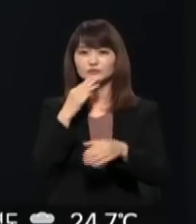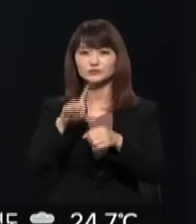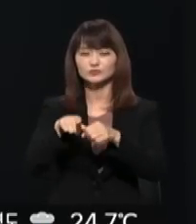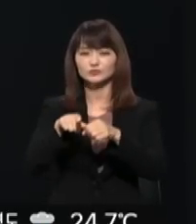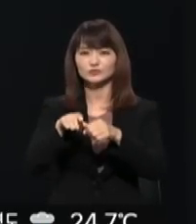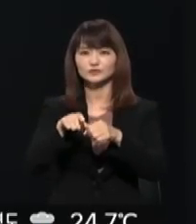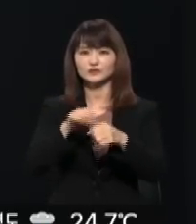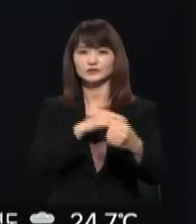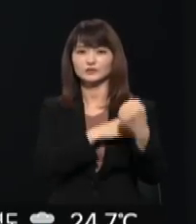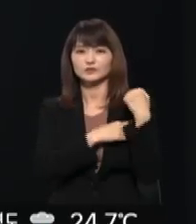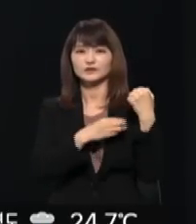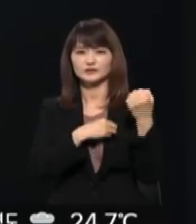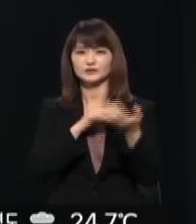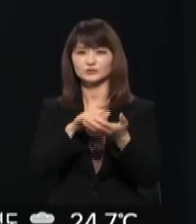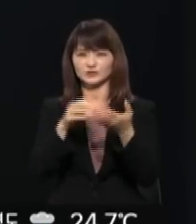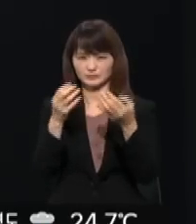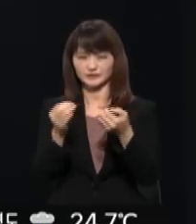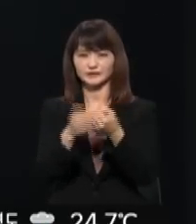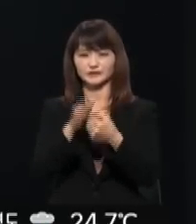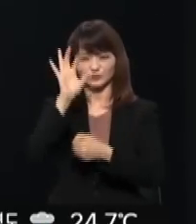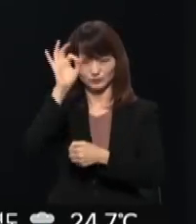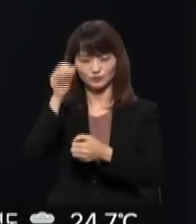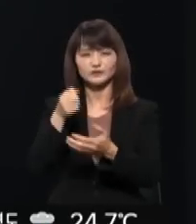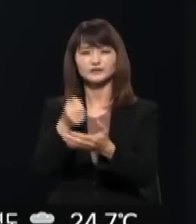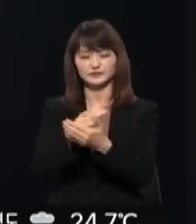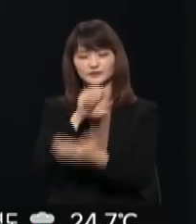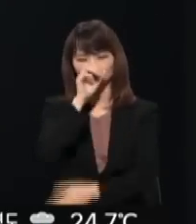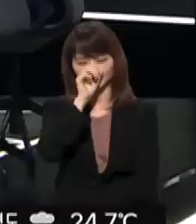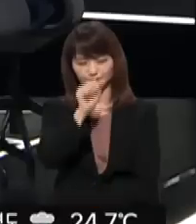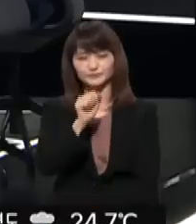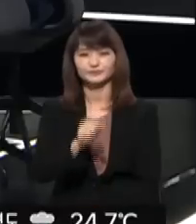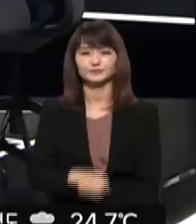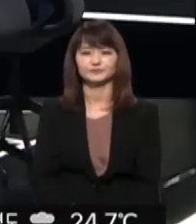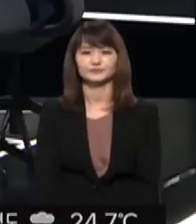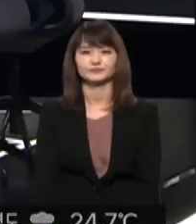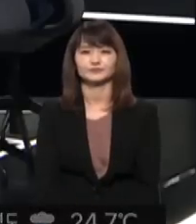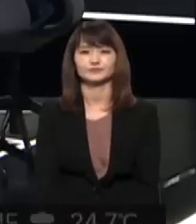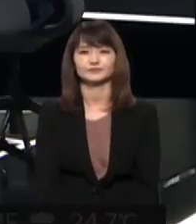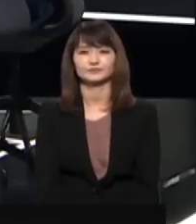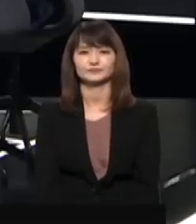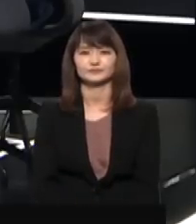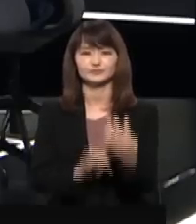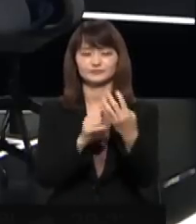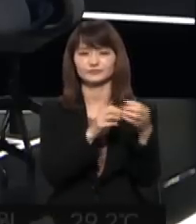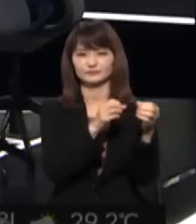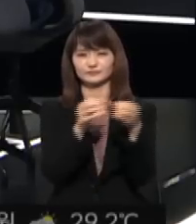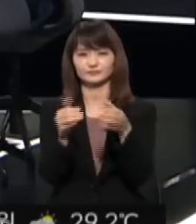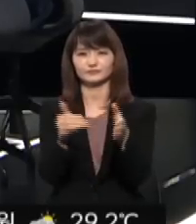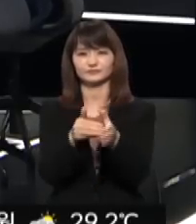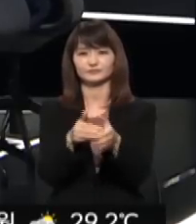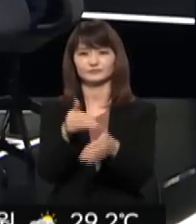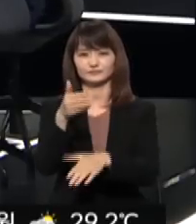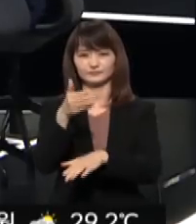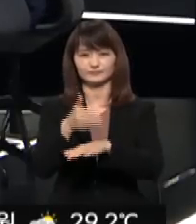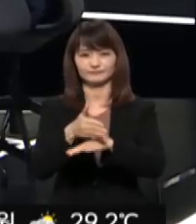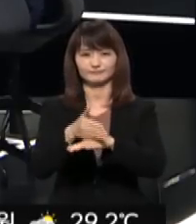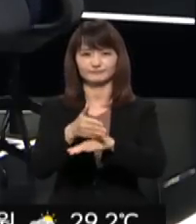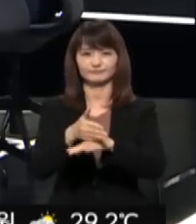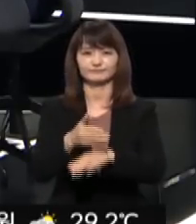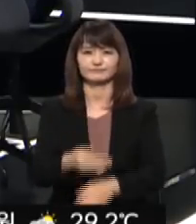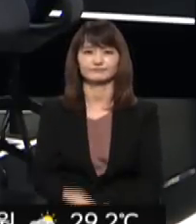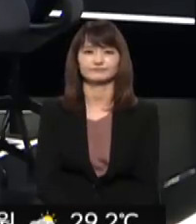당원들이 있기 때문에 보고 판단한 것이 오를 것 같습니다 알겠습니다 민주당 얘기까지 했고요 이렇게 내부 말씀 여기까지 듣도록 하겠습니다